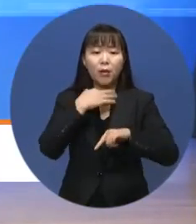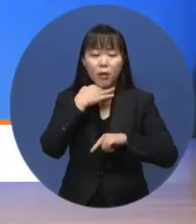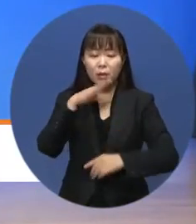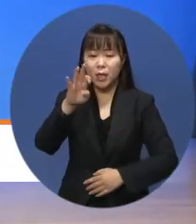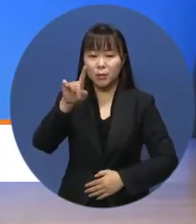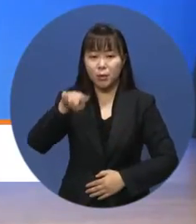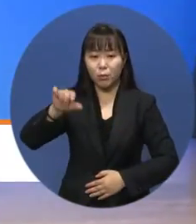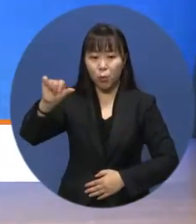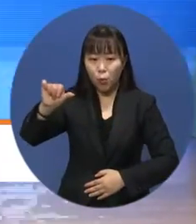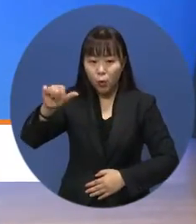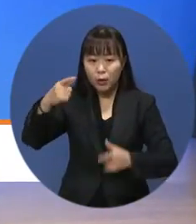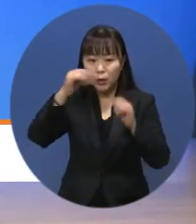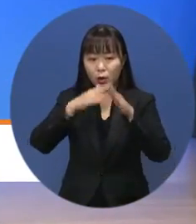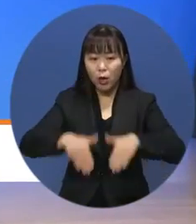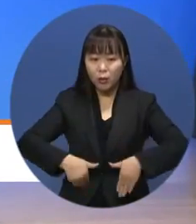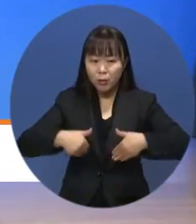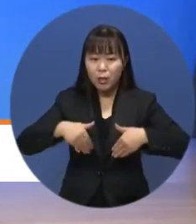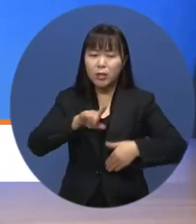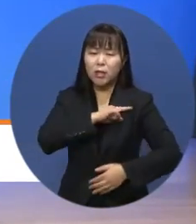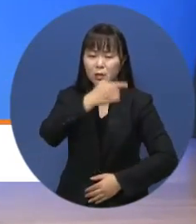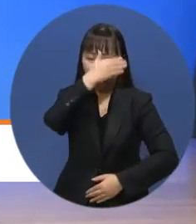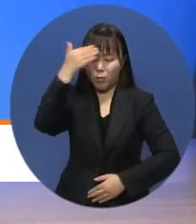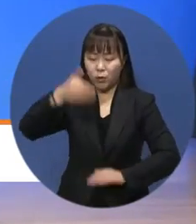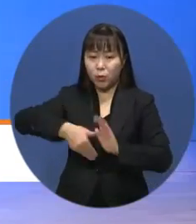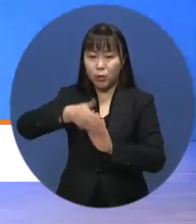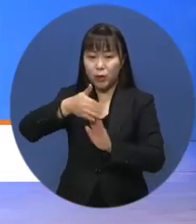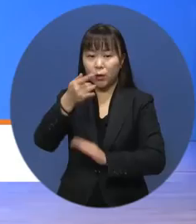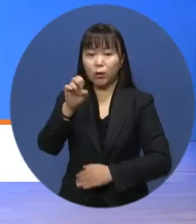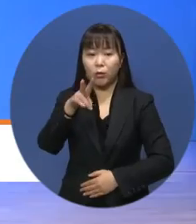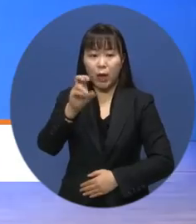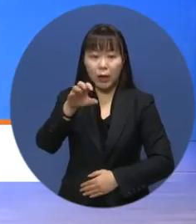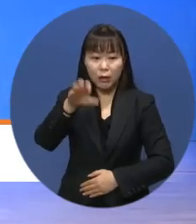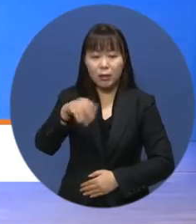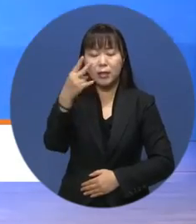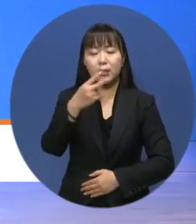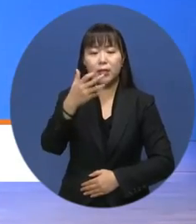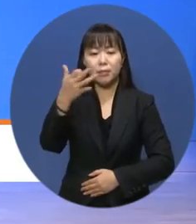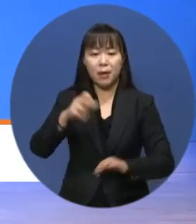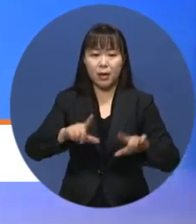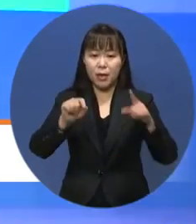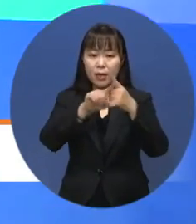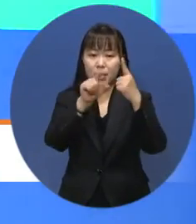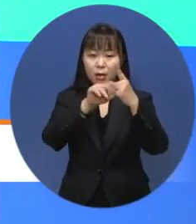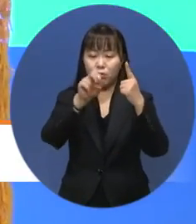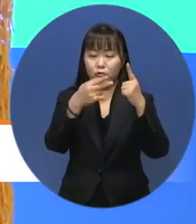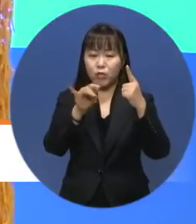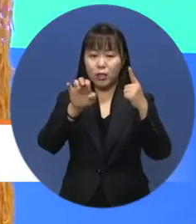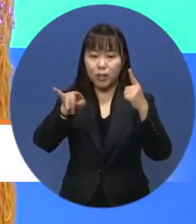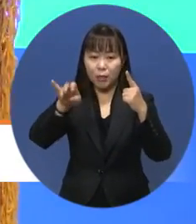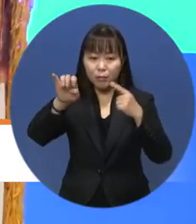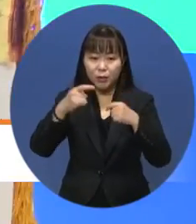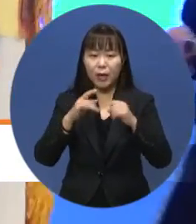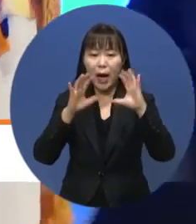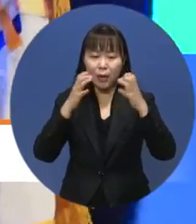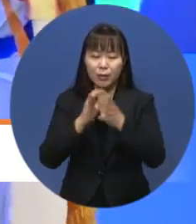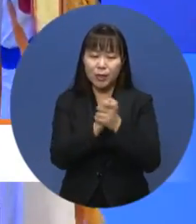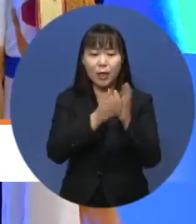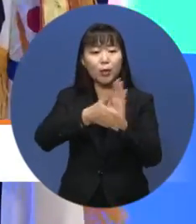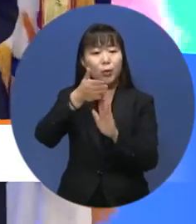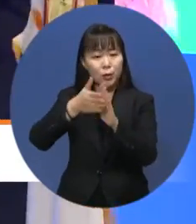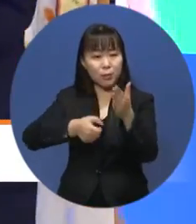41.5세로 전라남도에서 가장 젊은 도시인 광양은 2018년 1월 유니세프 아동 친화도시로